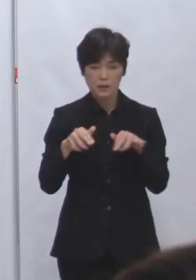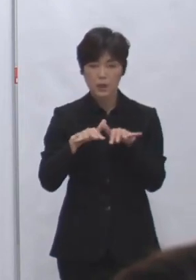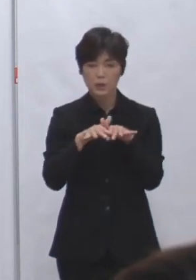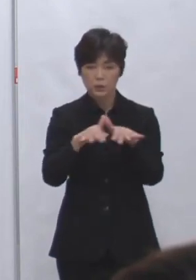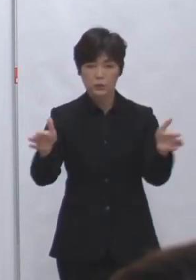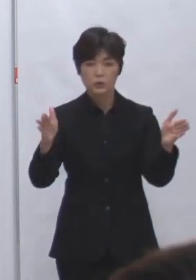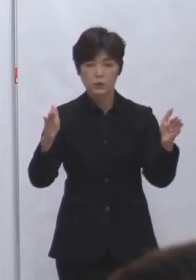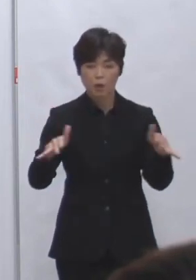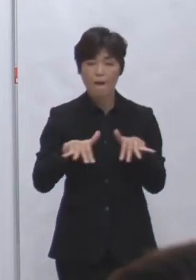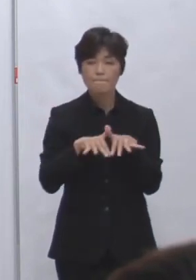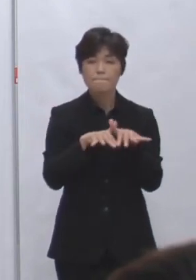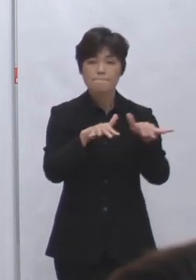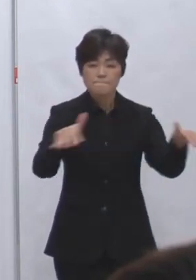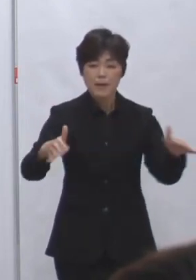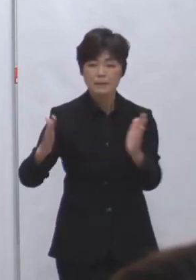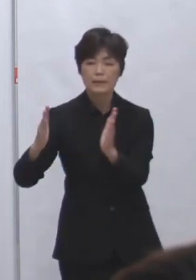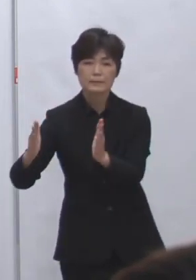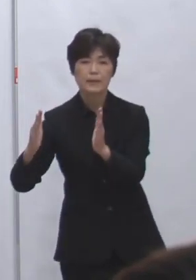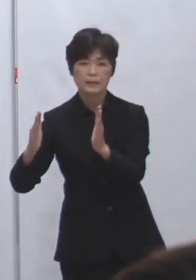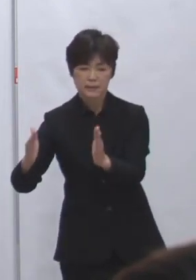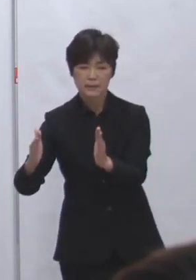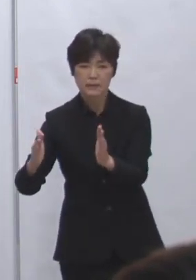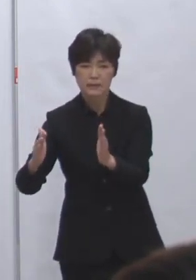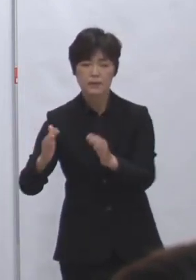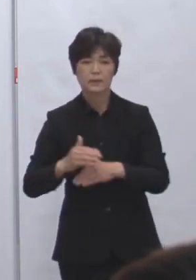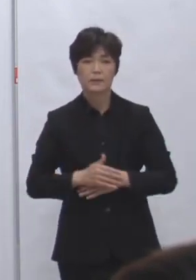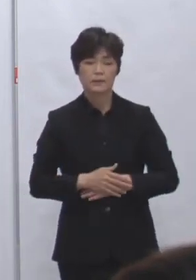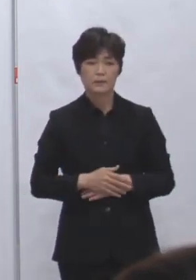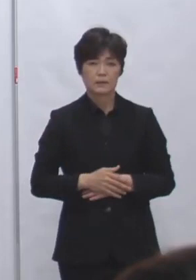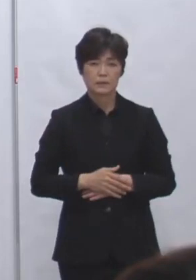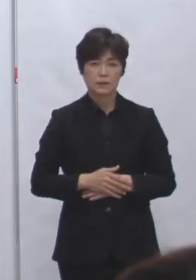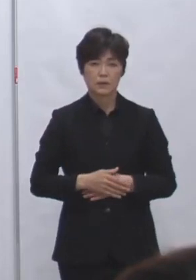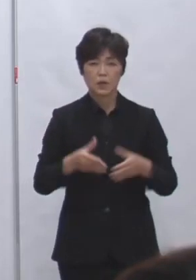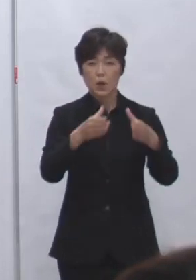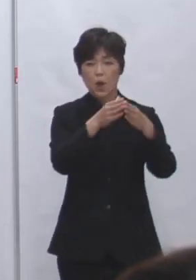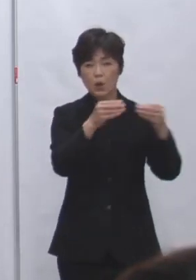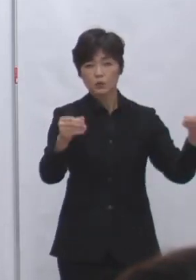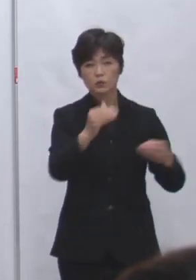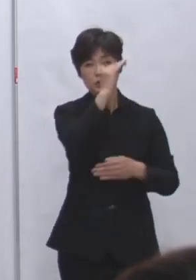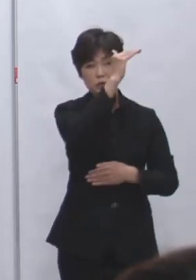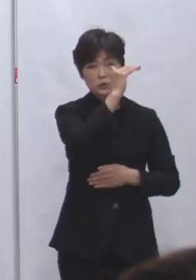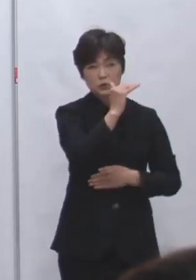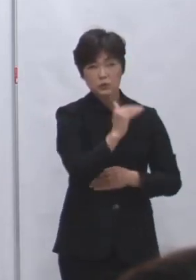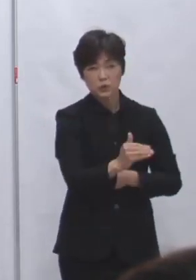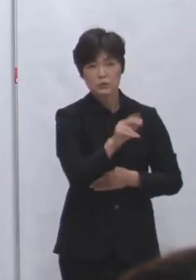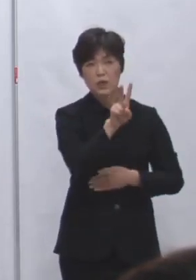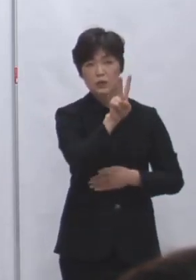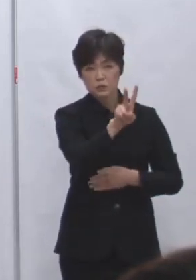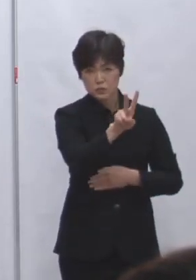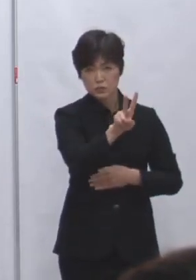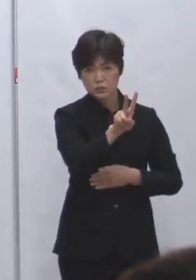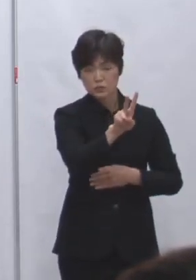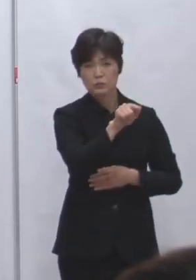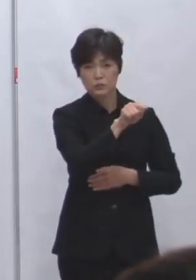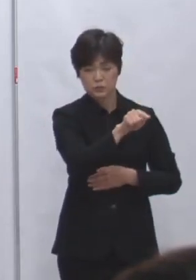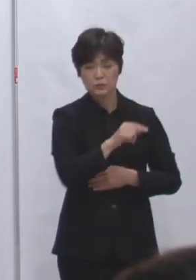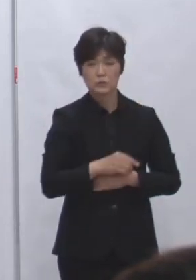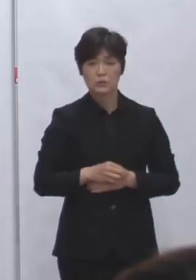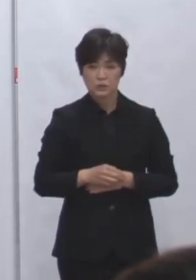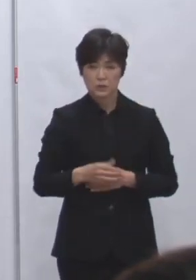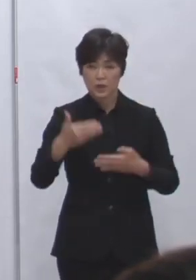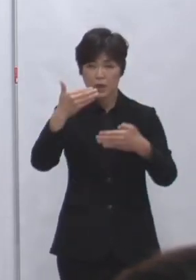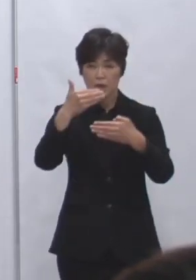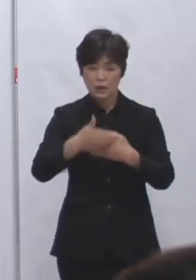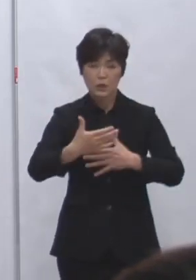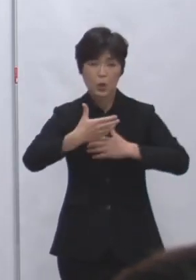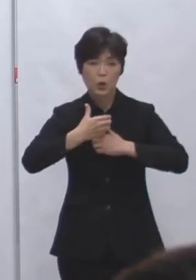ては、感染蔓延期の前期といたします。国のステージはステージ2に相当いたします。県